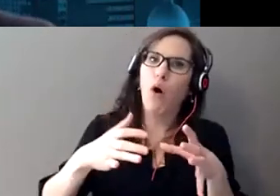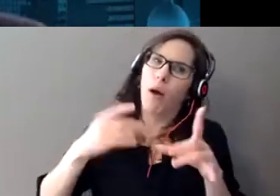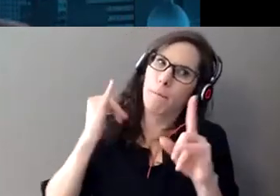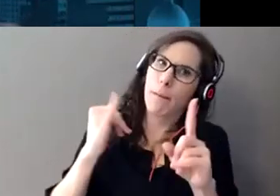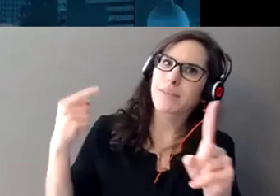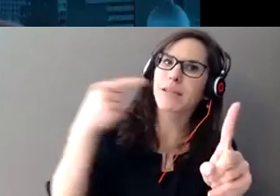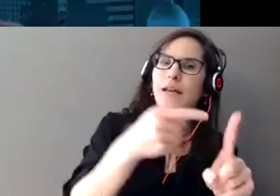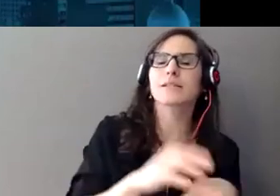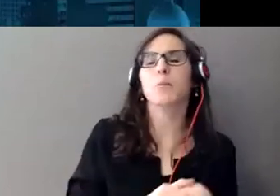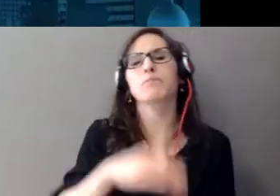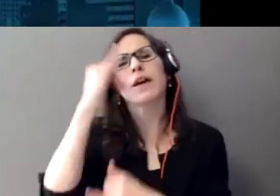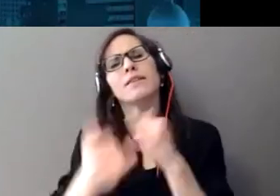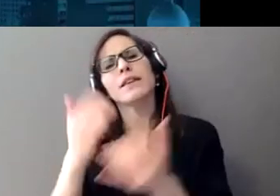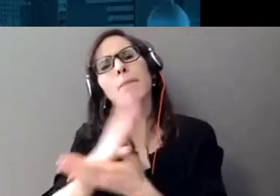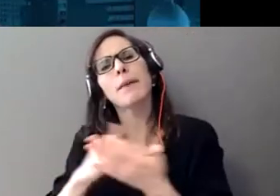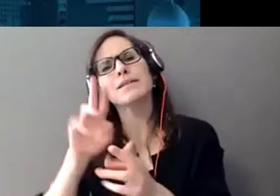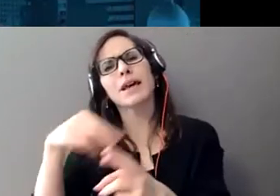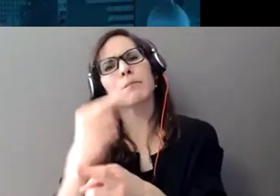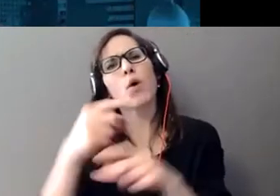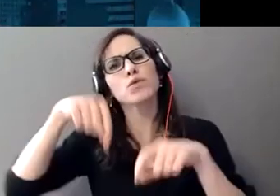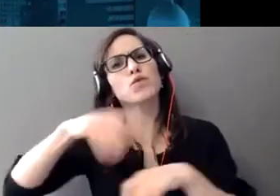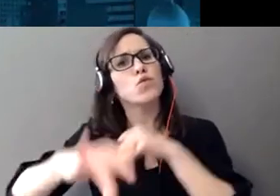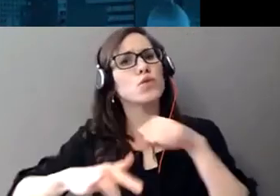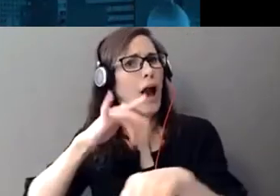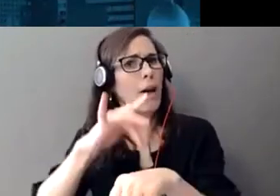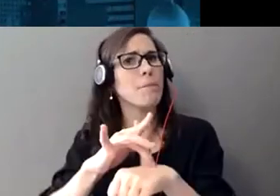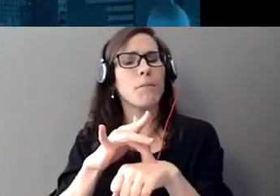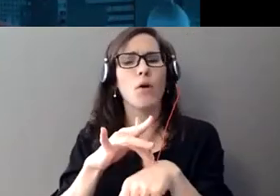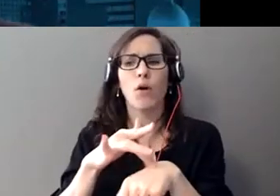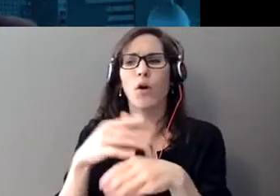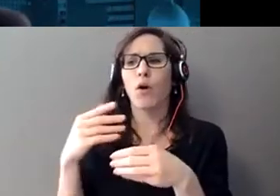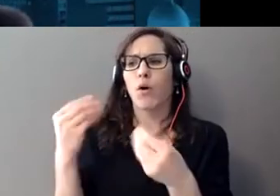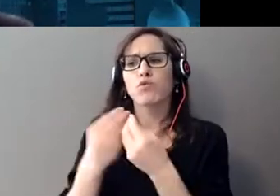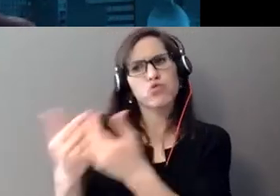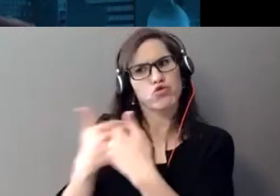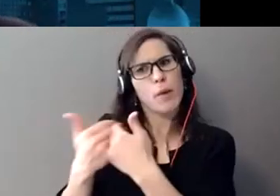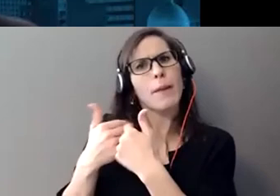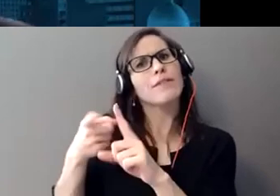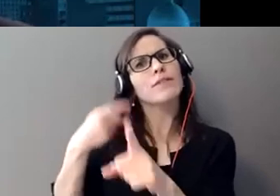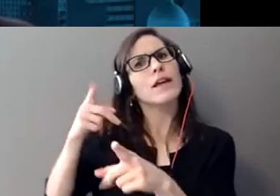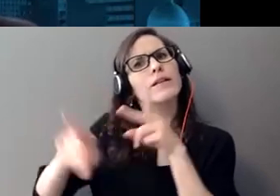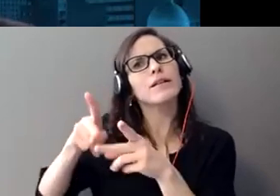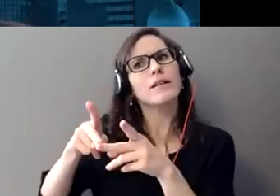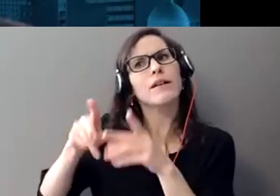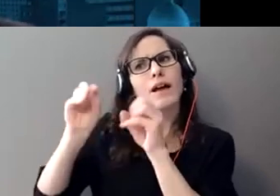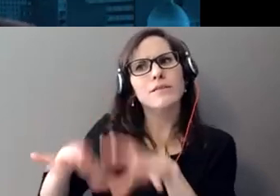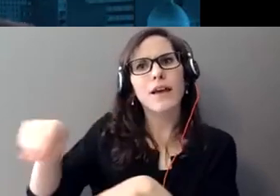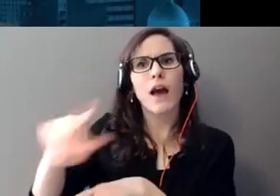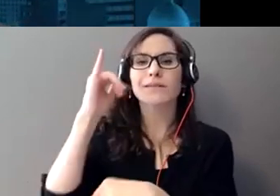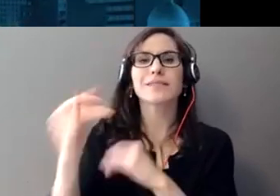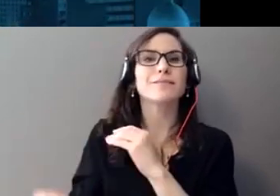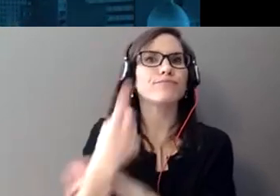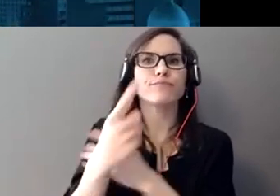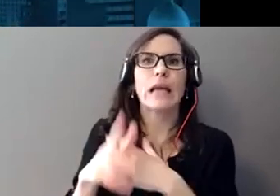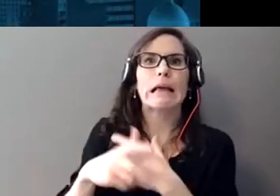réponse à l'UQAM on a beaucoup de demandes de personnes enseignantes dans des moments de crise ou des moments de problèmes en